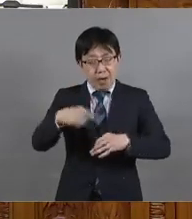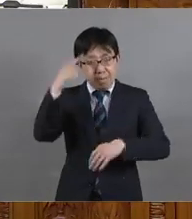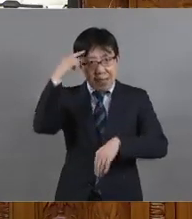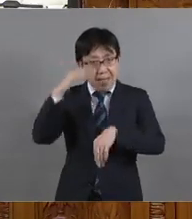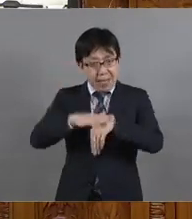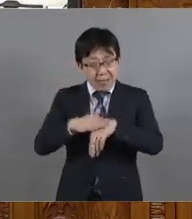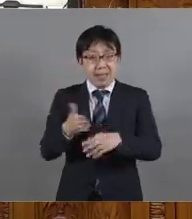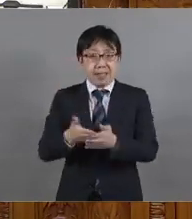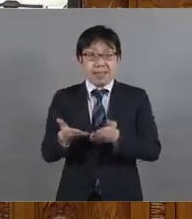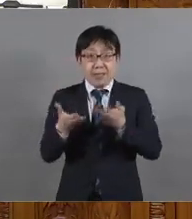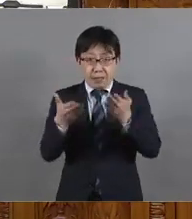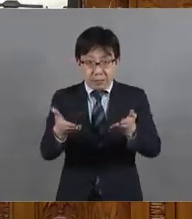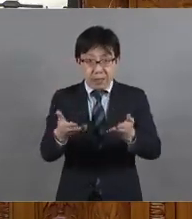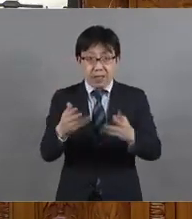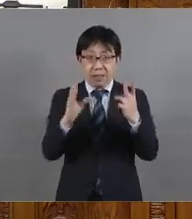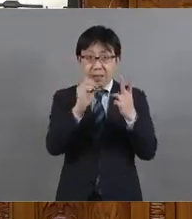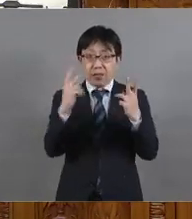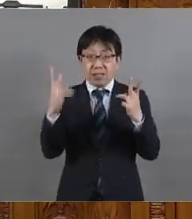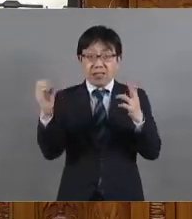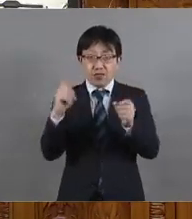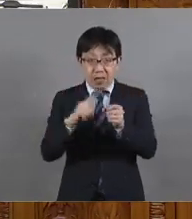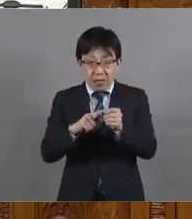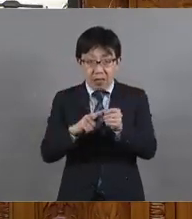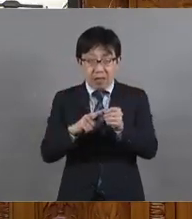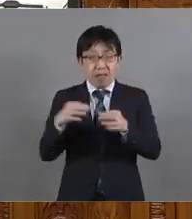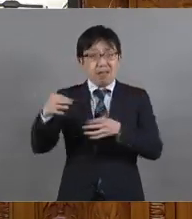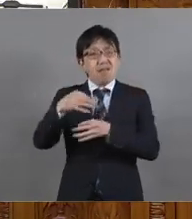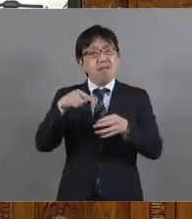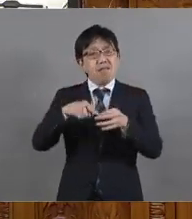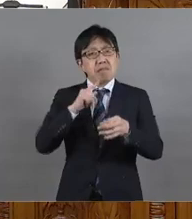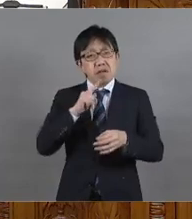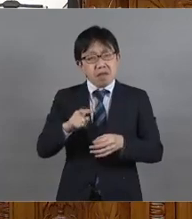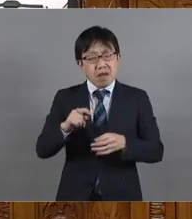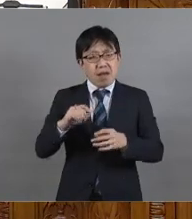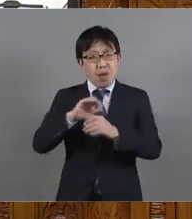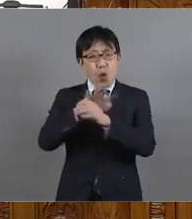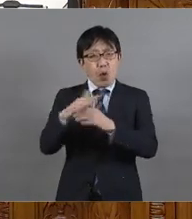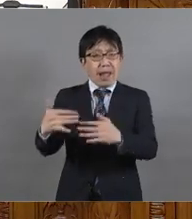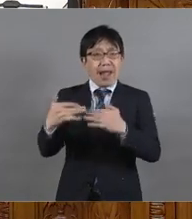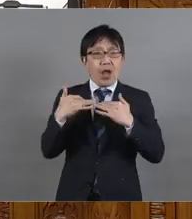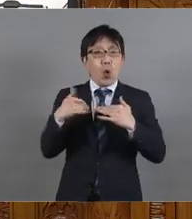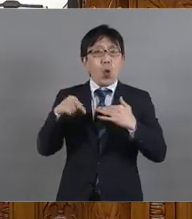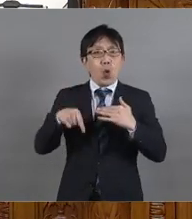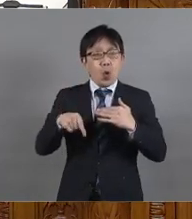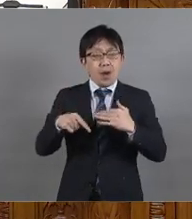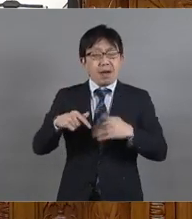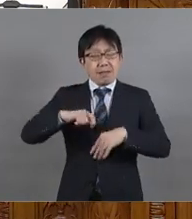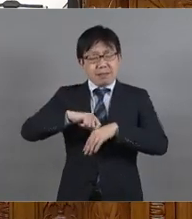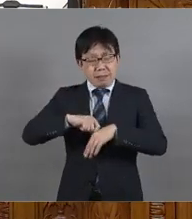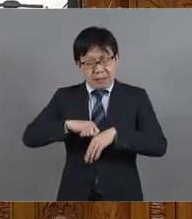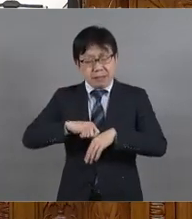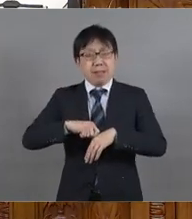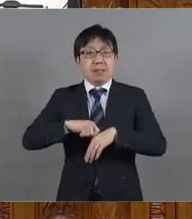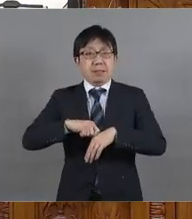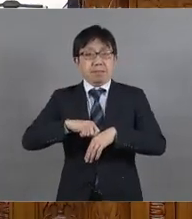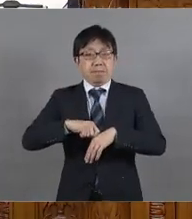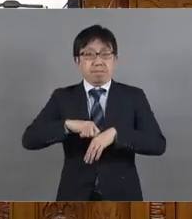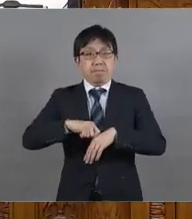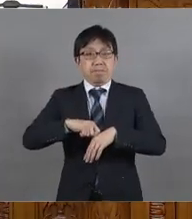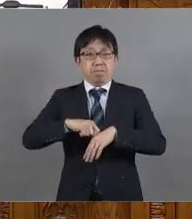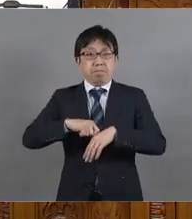ます2020年の日本経済は新型コーナーウイルス感染症の影響により大変厳しい状況となりまし